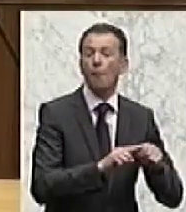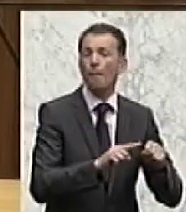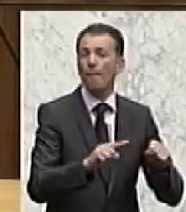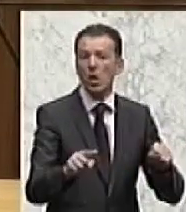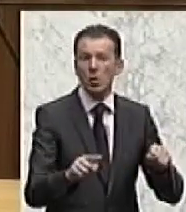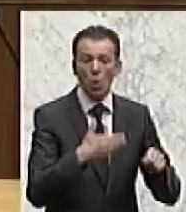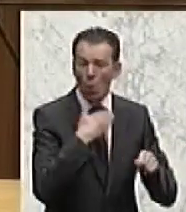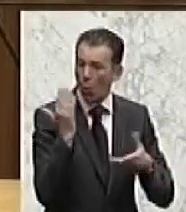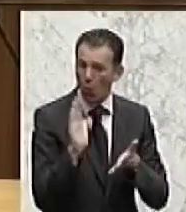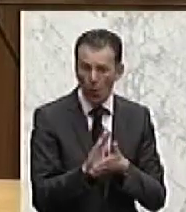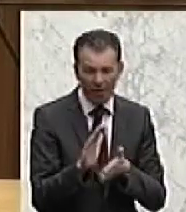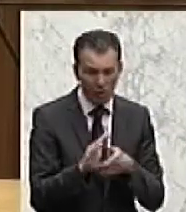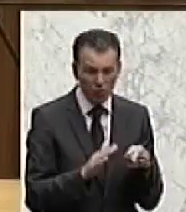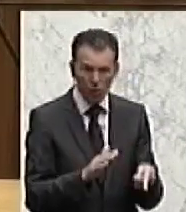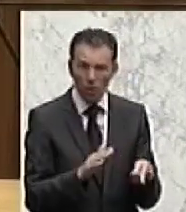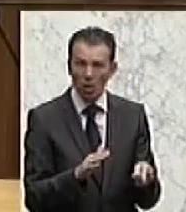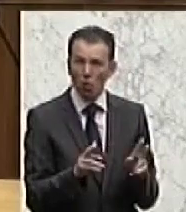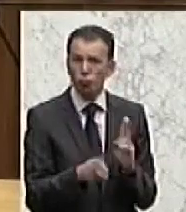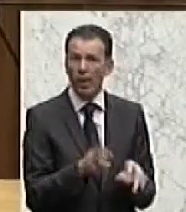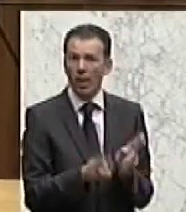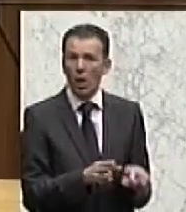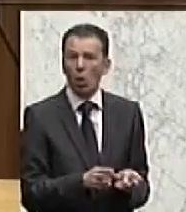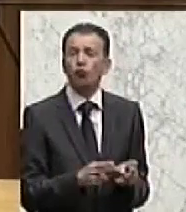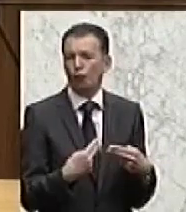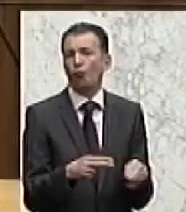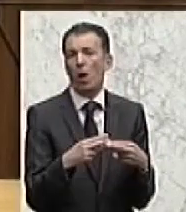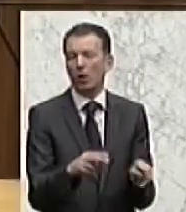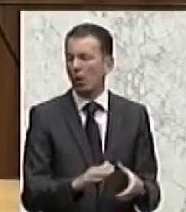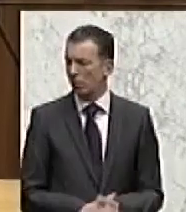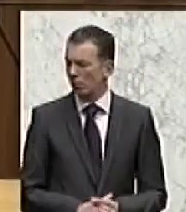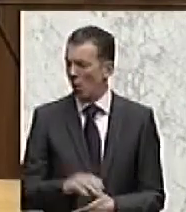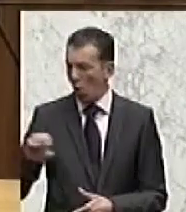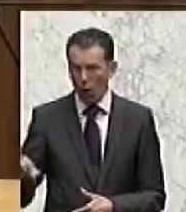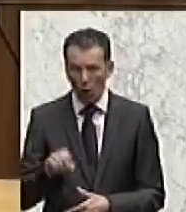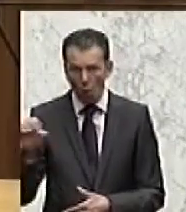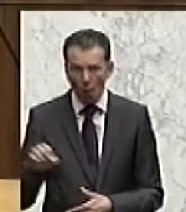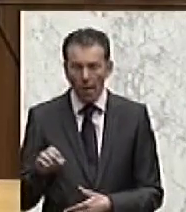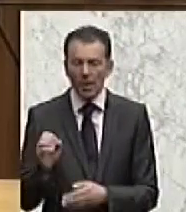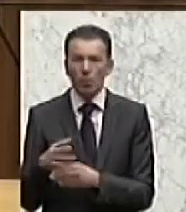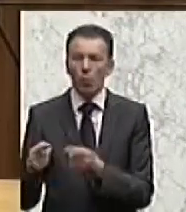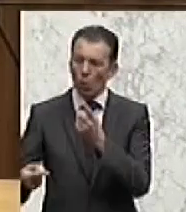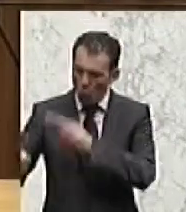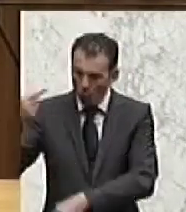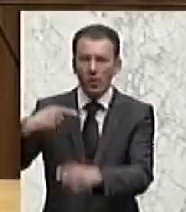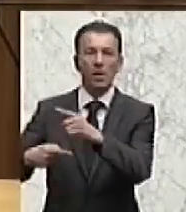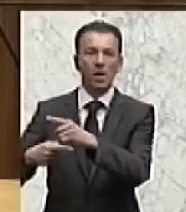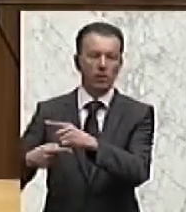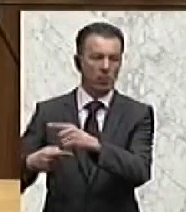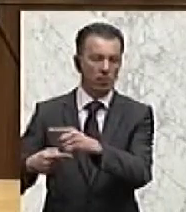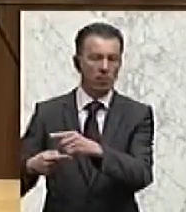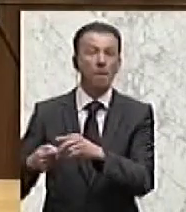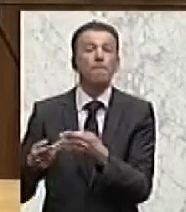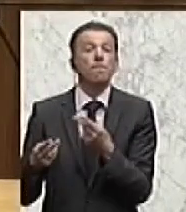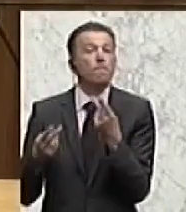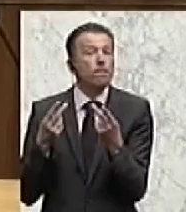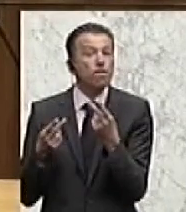diese chemischen Stoffe schädlich sind. In Europa haben wir zum Glück den umgekehrten Weg. Und dieser umgekehrte Weg sieht so aus, dass so